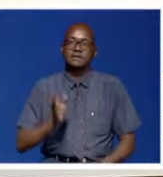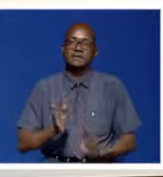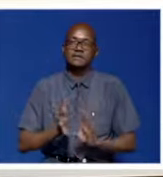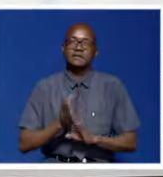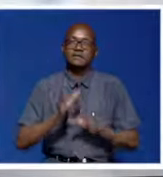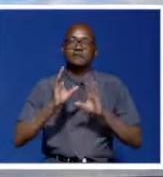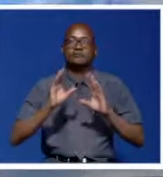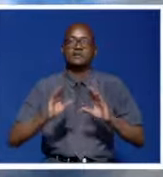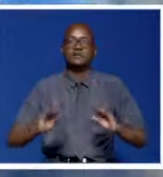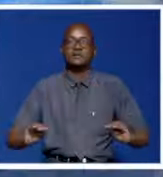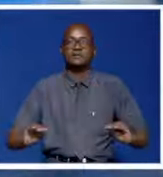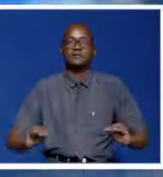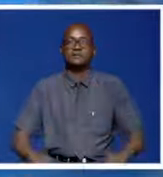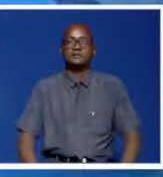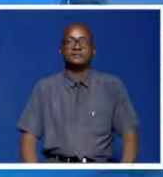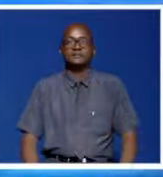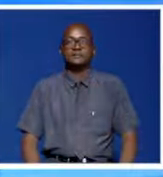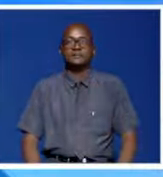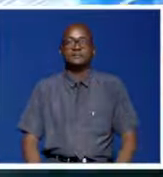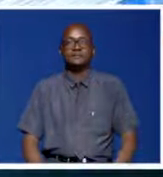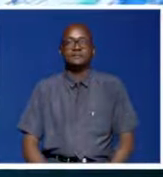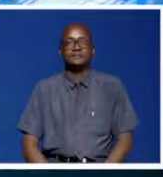yetu.